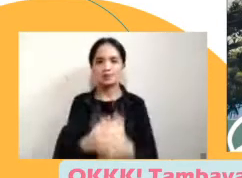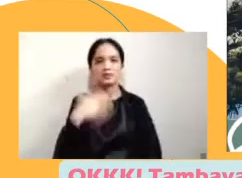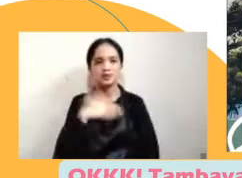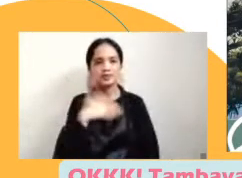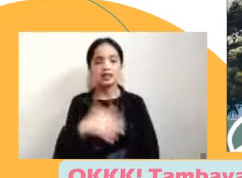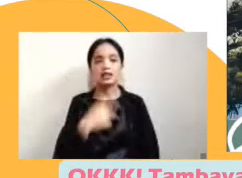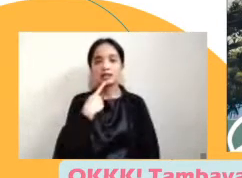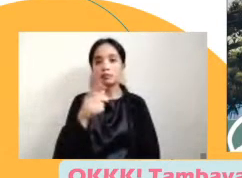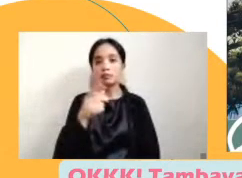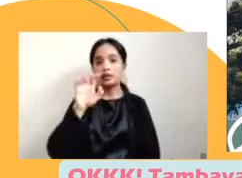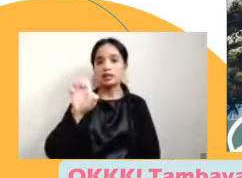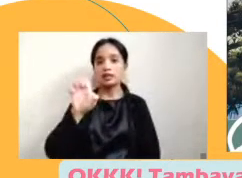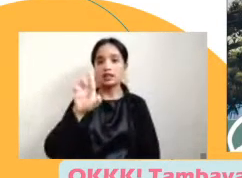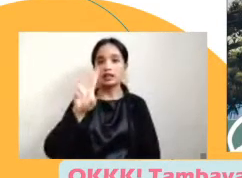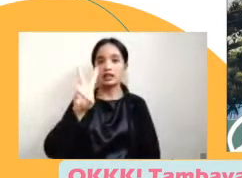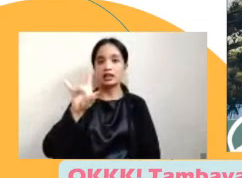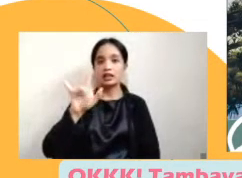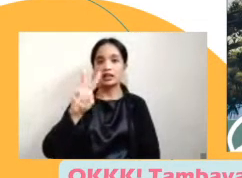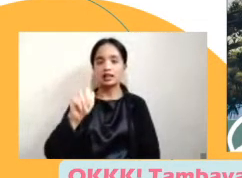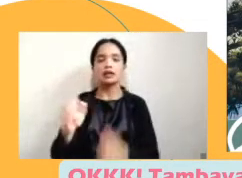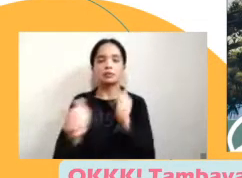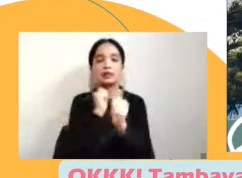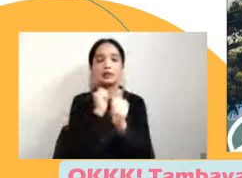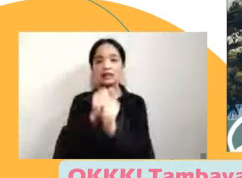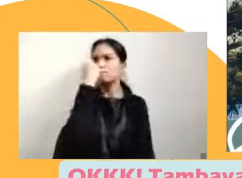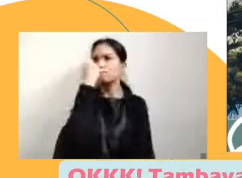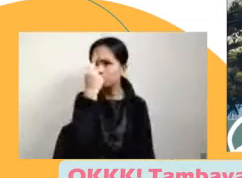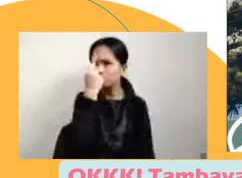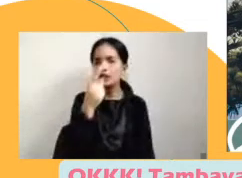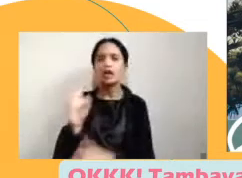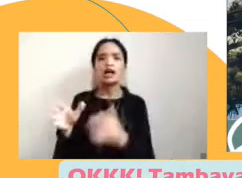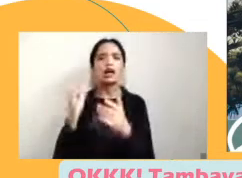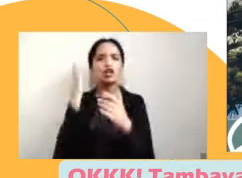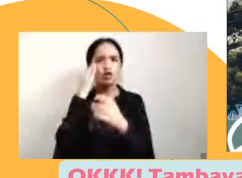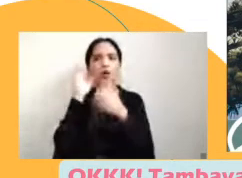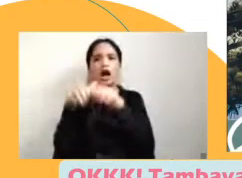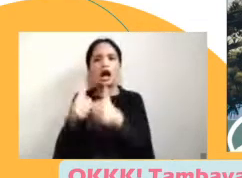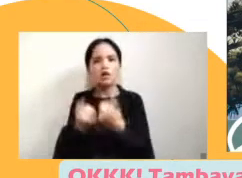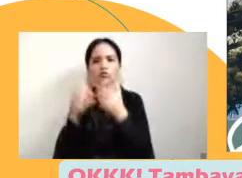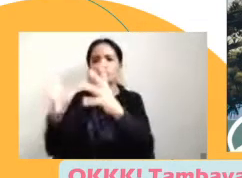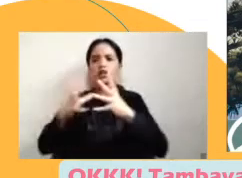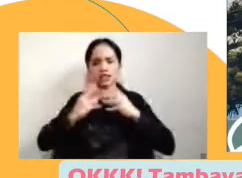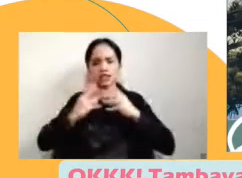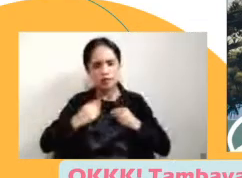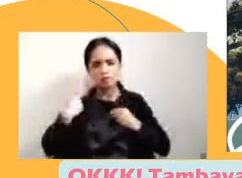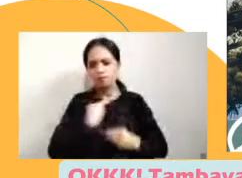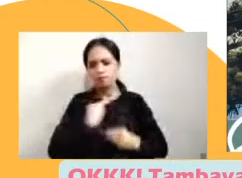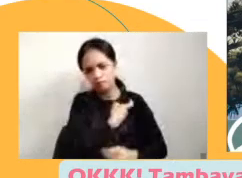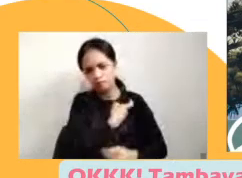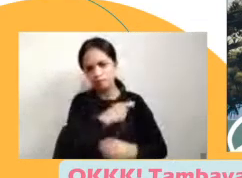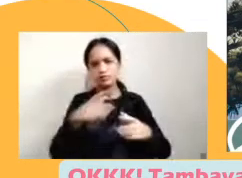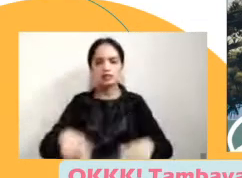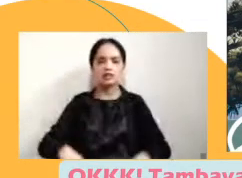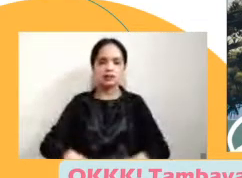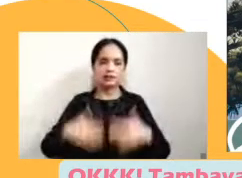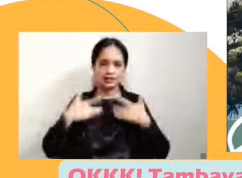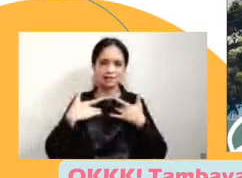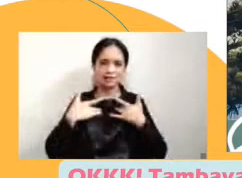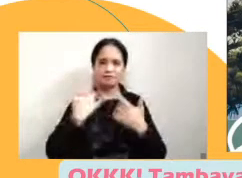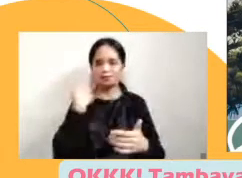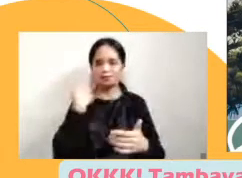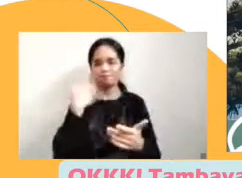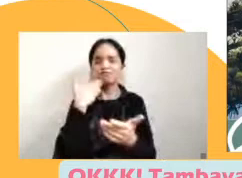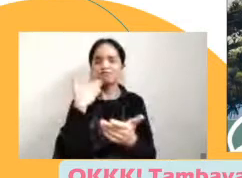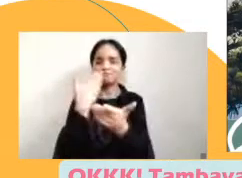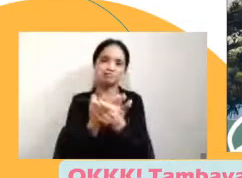Erwin, mapangunawa at marunong tumanggap sa mga kabiguan o kasawian sa buhay. Very good, no? Very